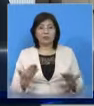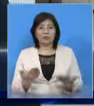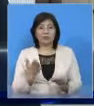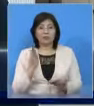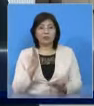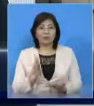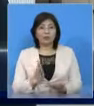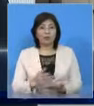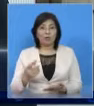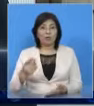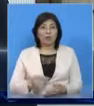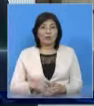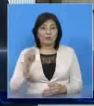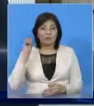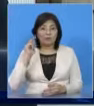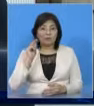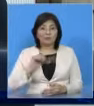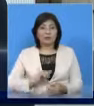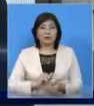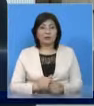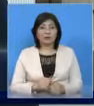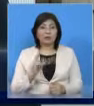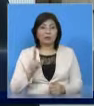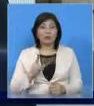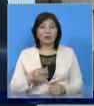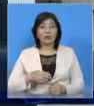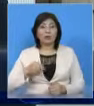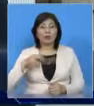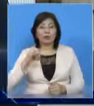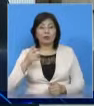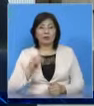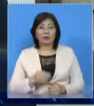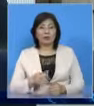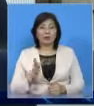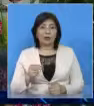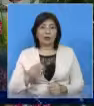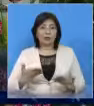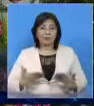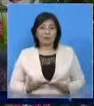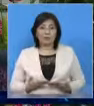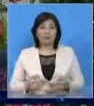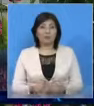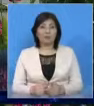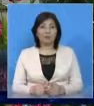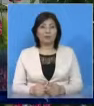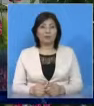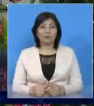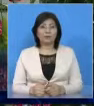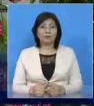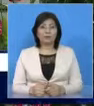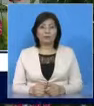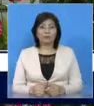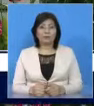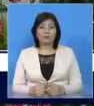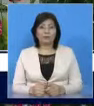знать наизусть в целом кто такой итоге как он прожил свою жизнь драйве дойду до я